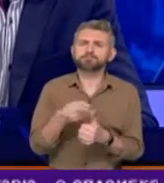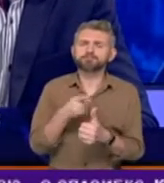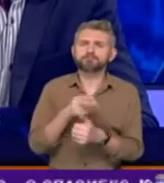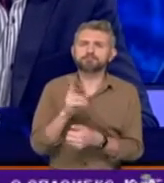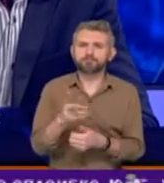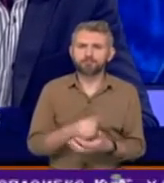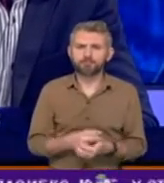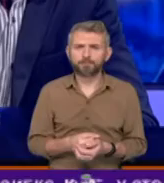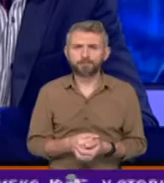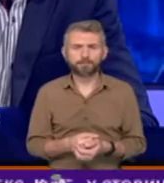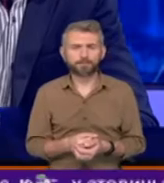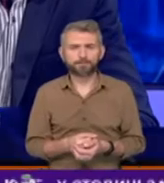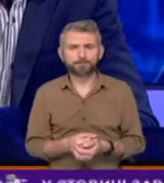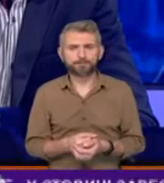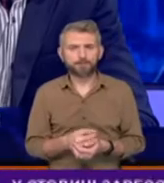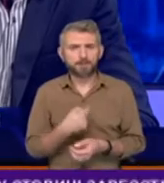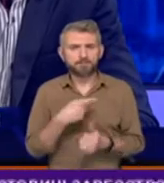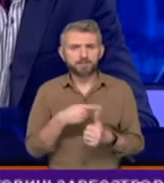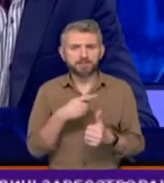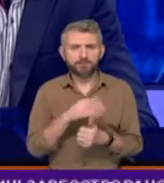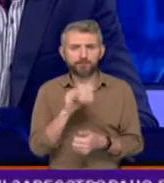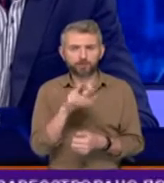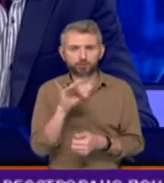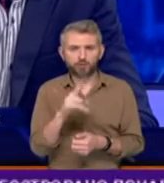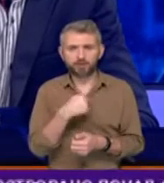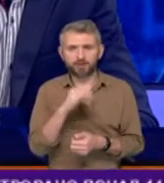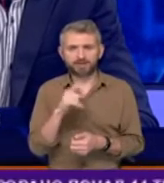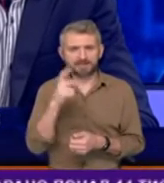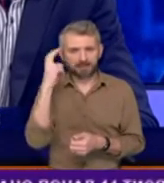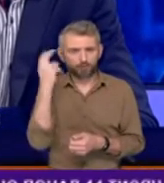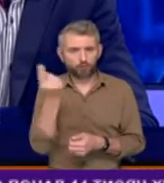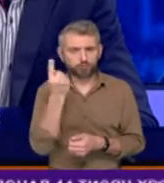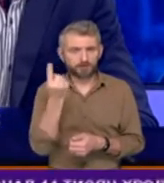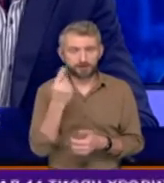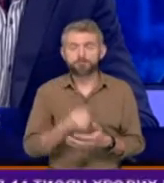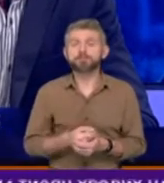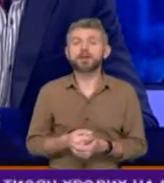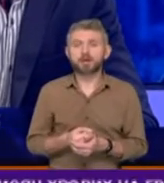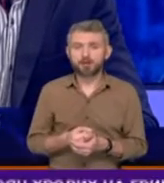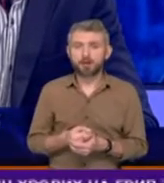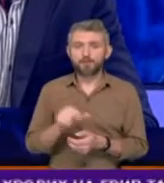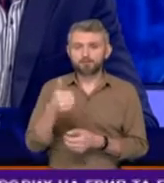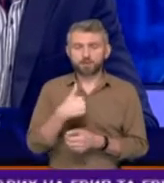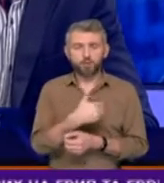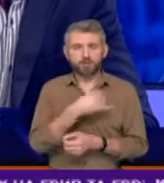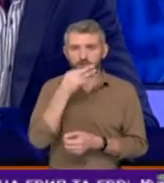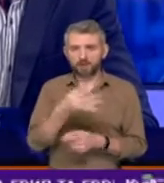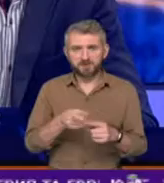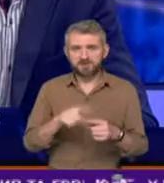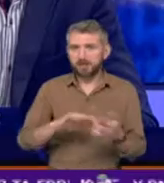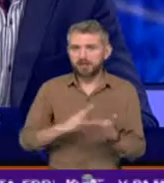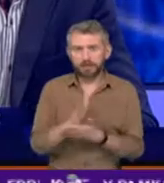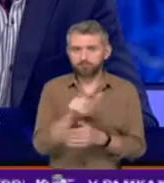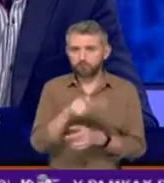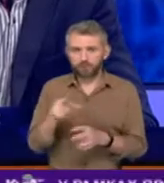вас звуть? Як вас звуть? Мене звати Віктор, я із Київської області. А, пане Вікторе, просто насамперед я хотів би сказати, що це не політики.